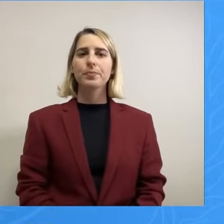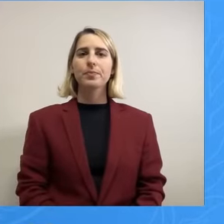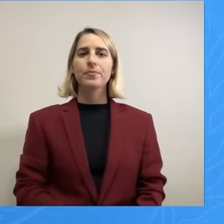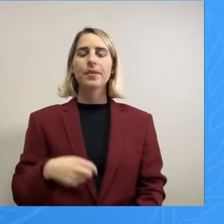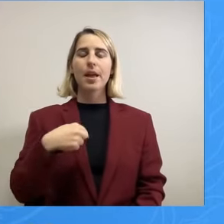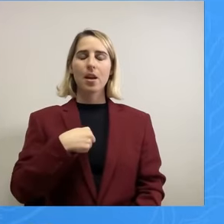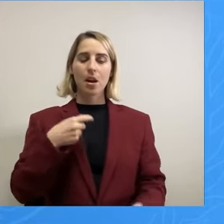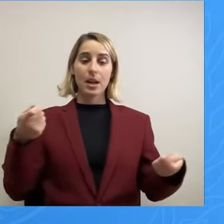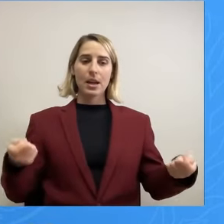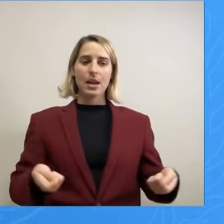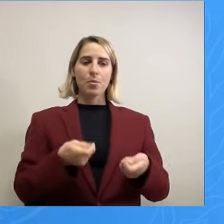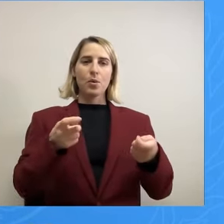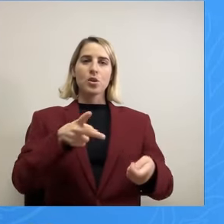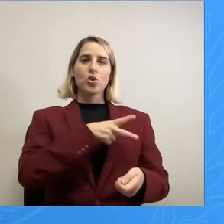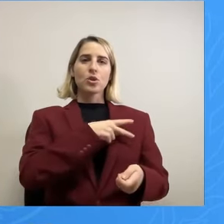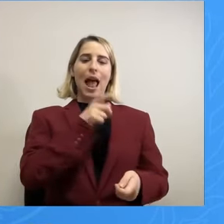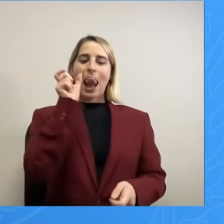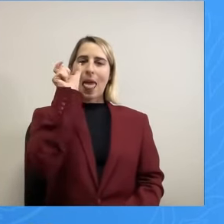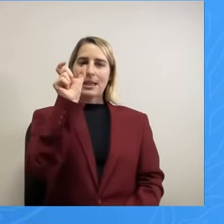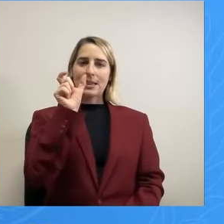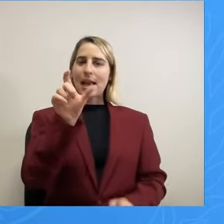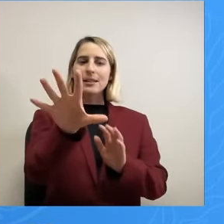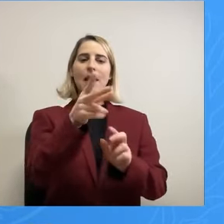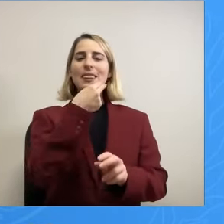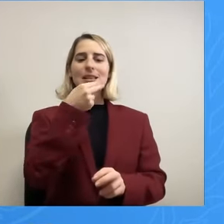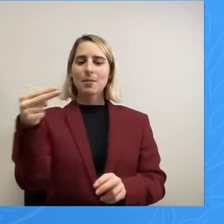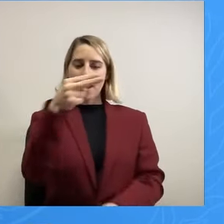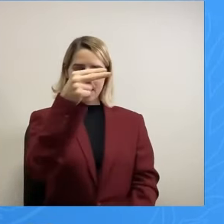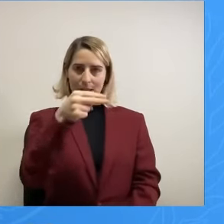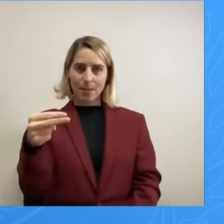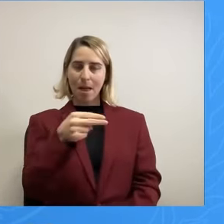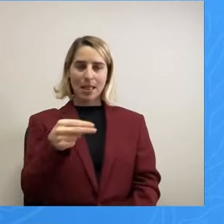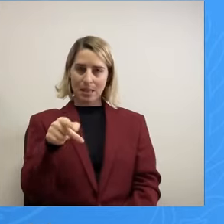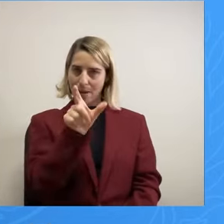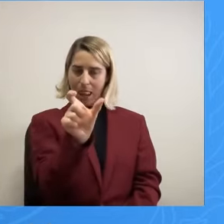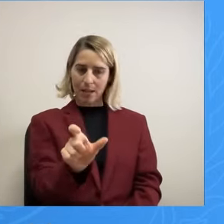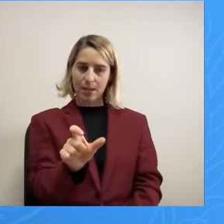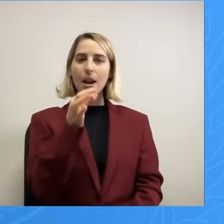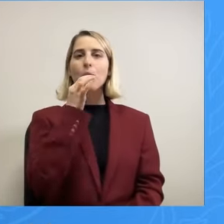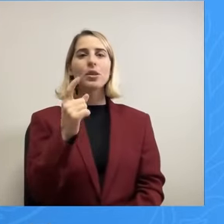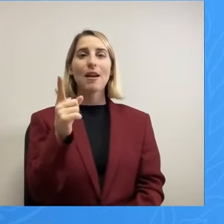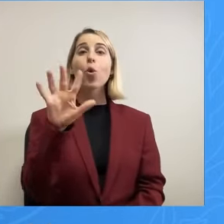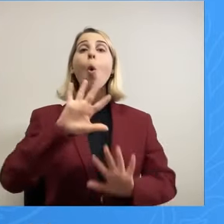Χρησιμοποιώντας σωστά τις έννοιες των λέξεων, επιτρέψτε μας να πω ότι δεν ισχύει το όλοι.